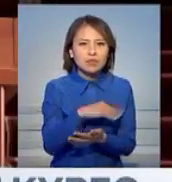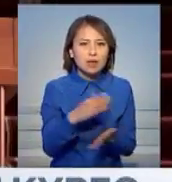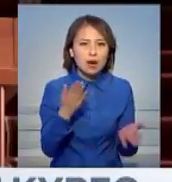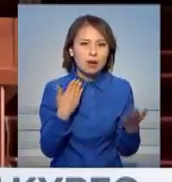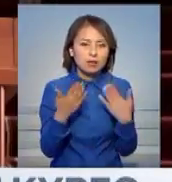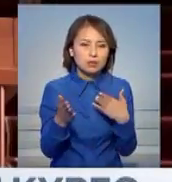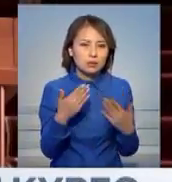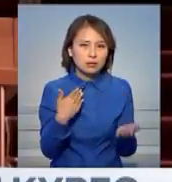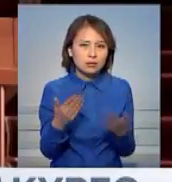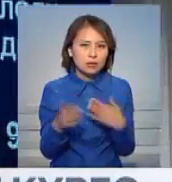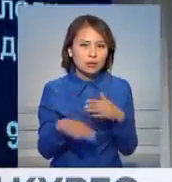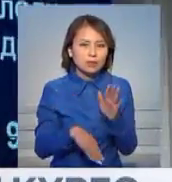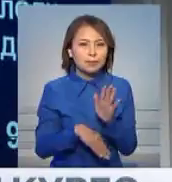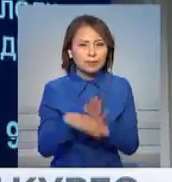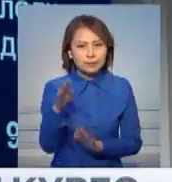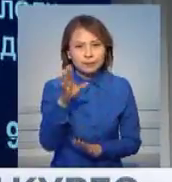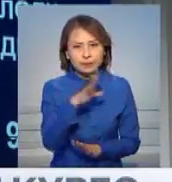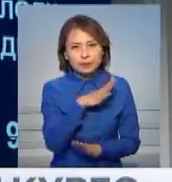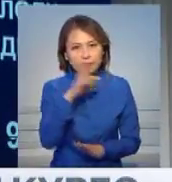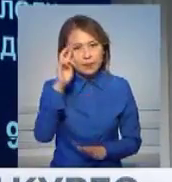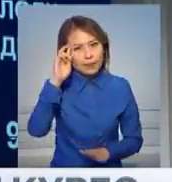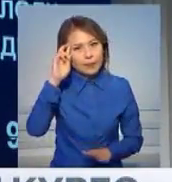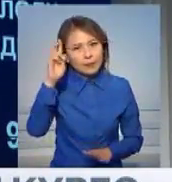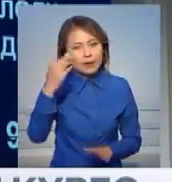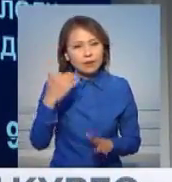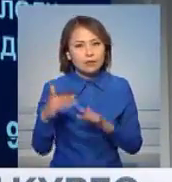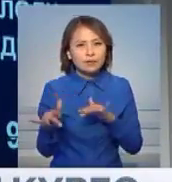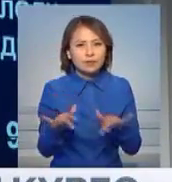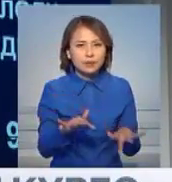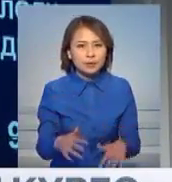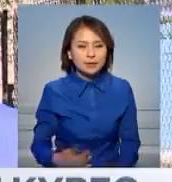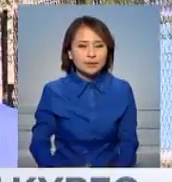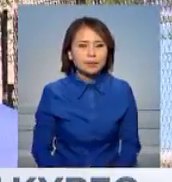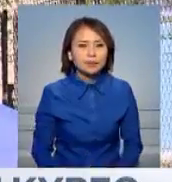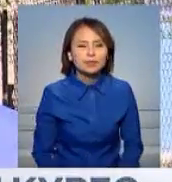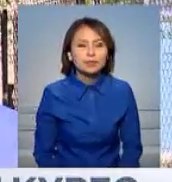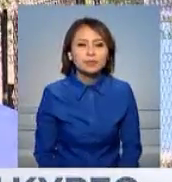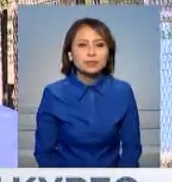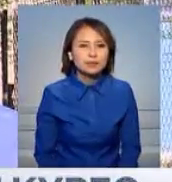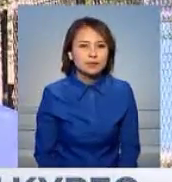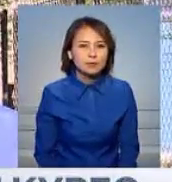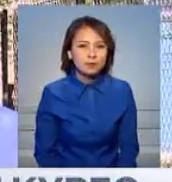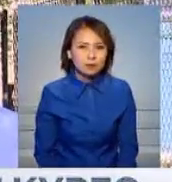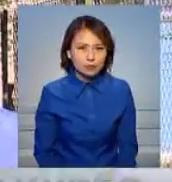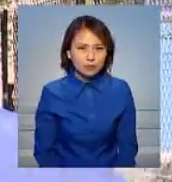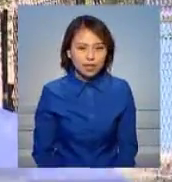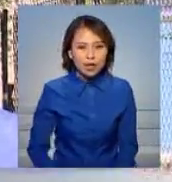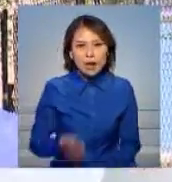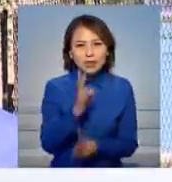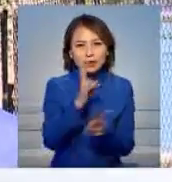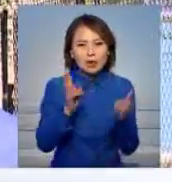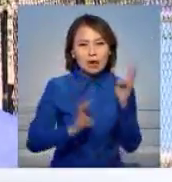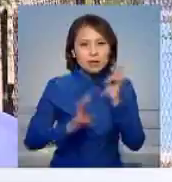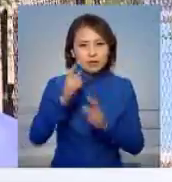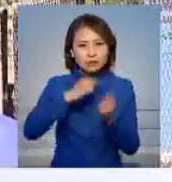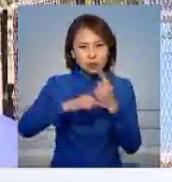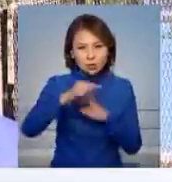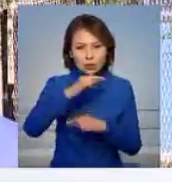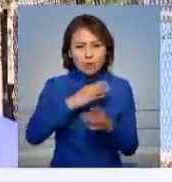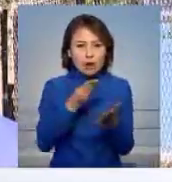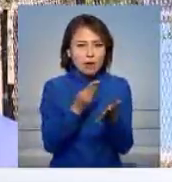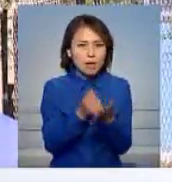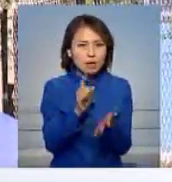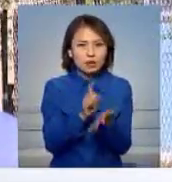арасындағы қарым-қатынастарды айқындайтын мемлекеттік шаралардың бірі ғана. Прямые налоги, да? Кейбір кәсіпкерлер салық төлемейтін